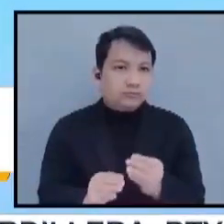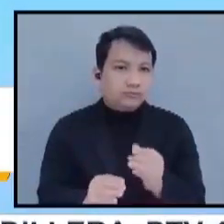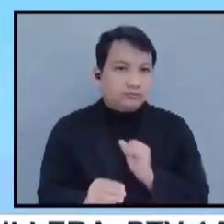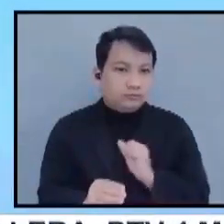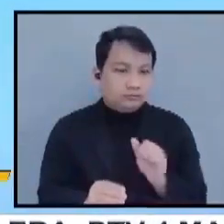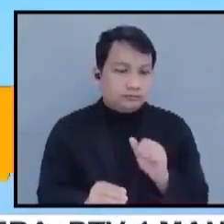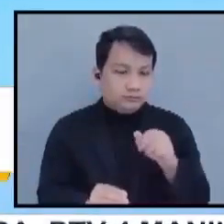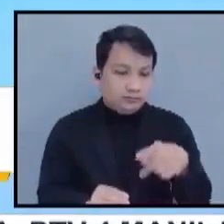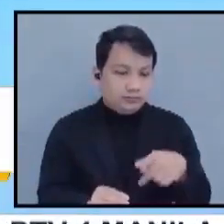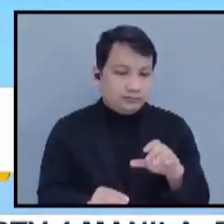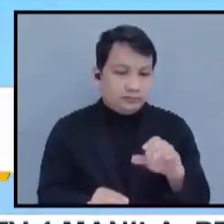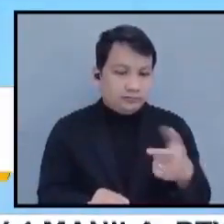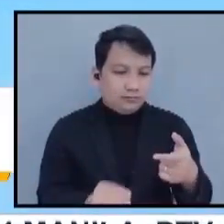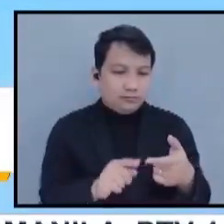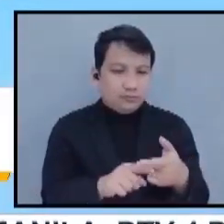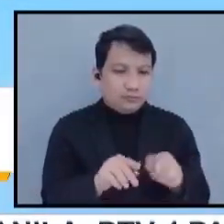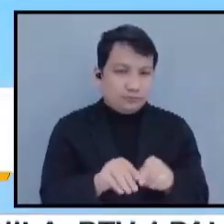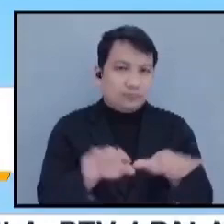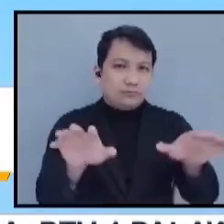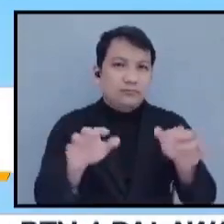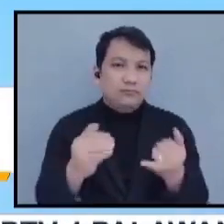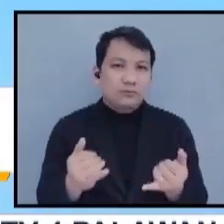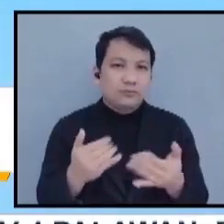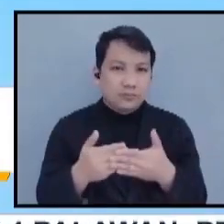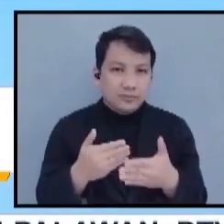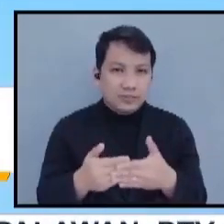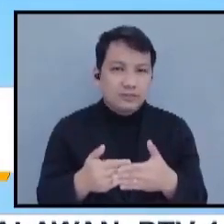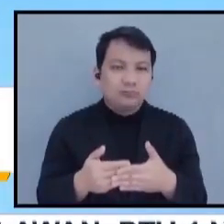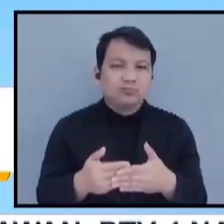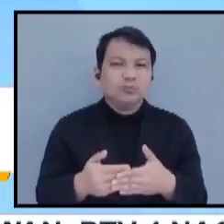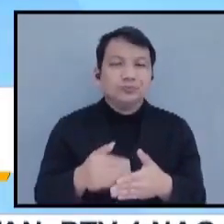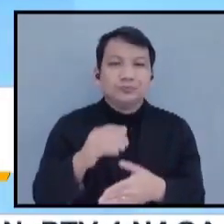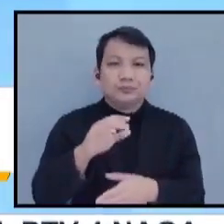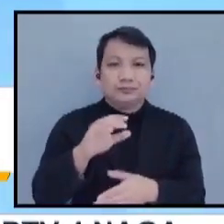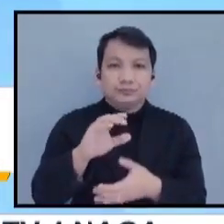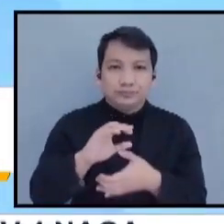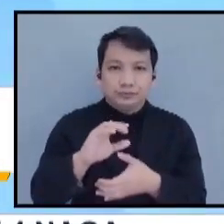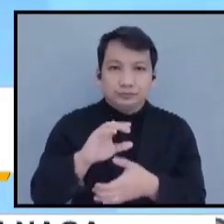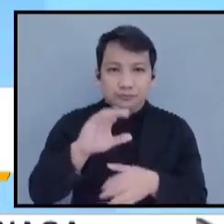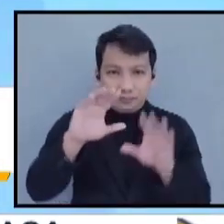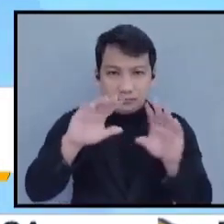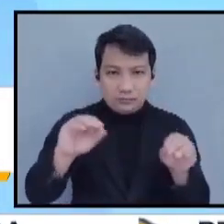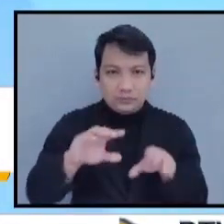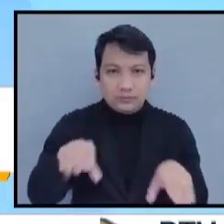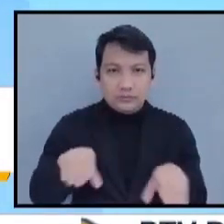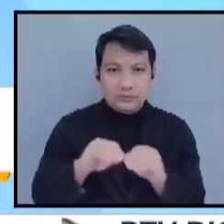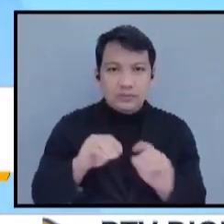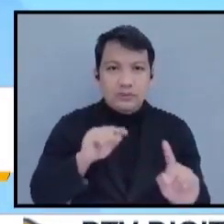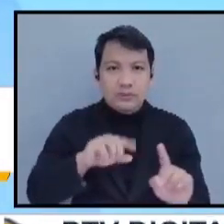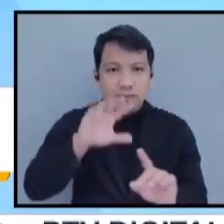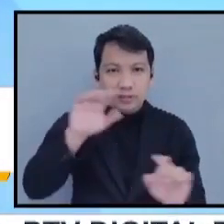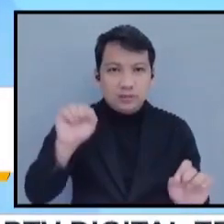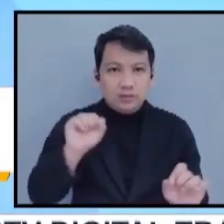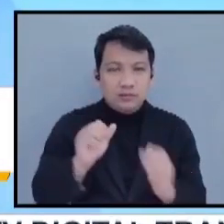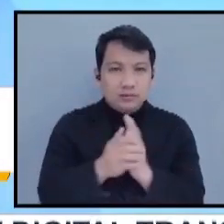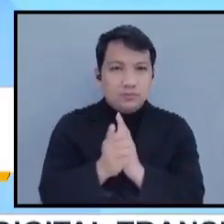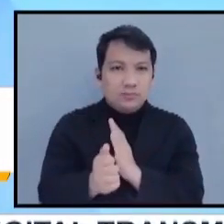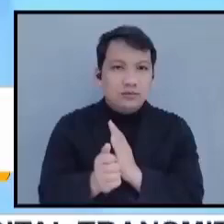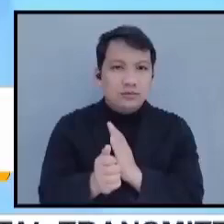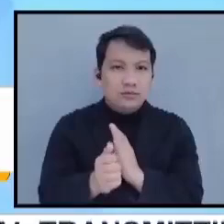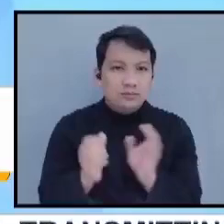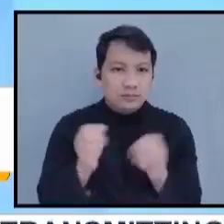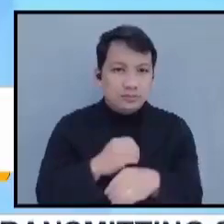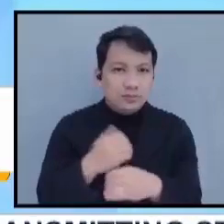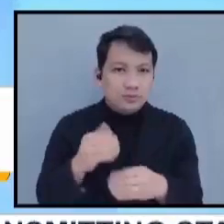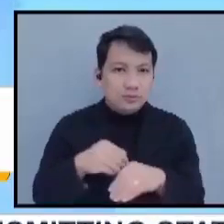Guard na ipakakalat ngayong magpapasko. Kabilang na rito ang bomb assets na kinabibilangan ng mga Explosive Ordnance Disposal